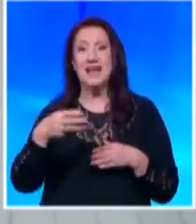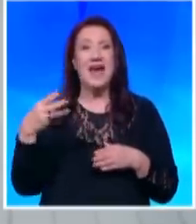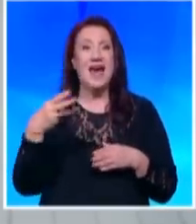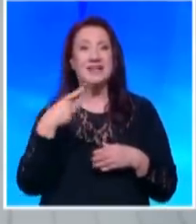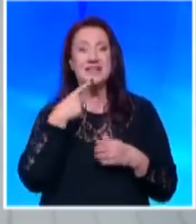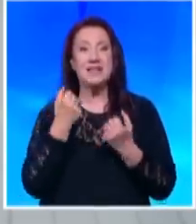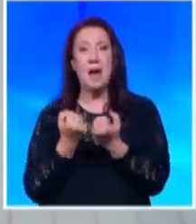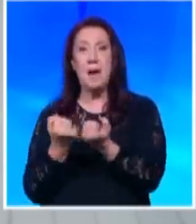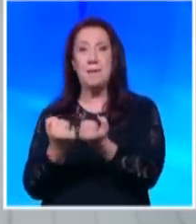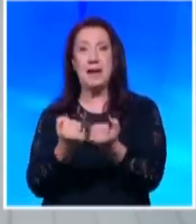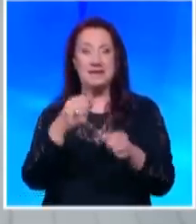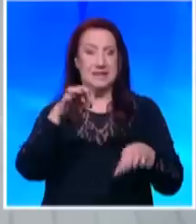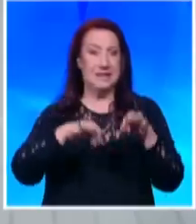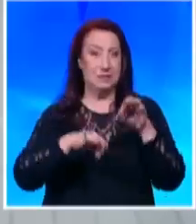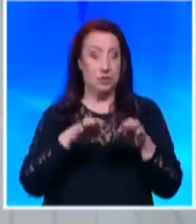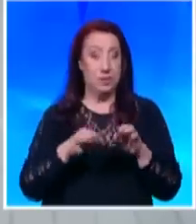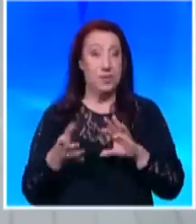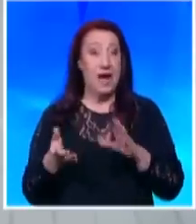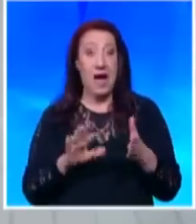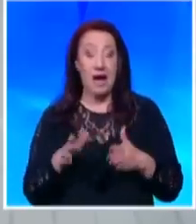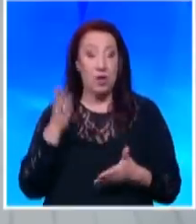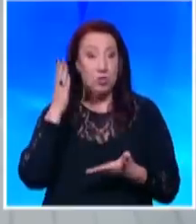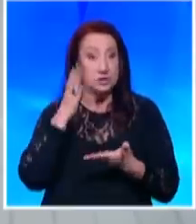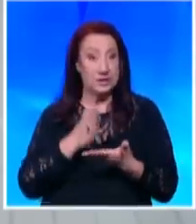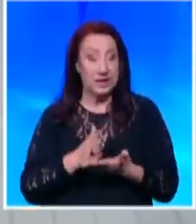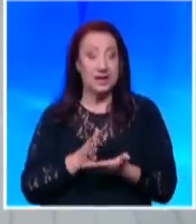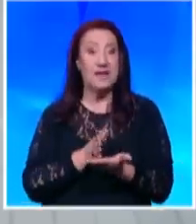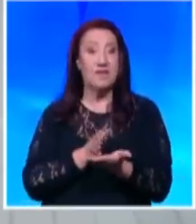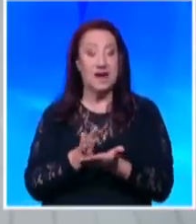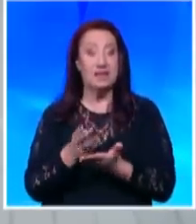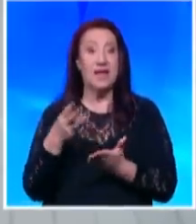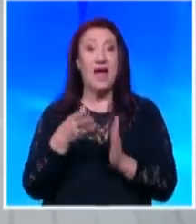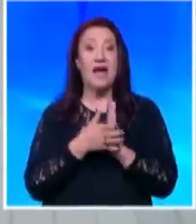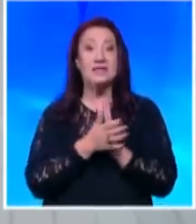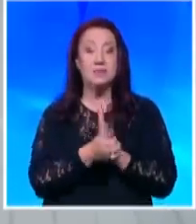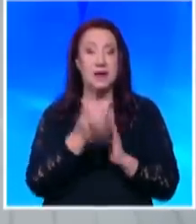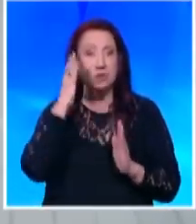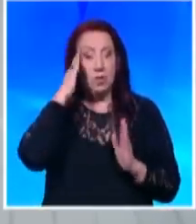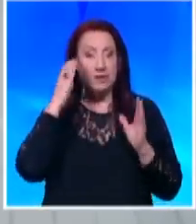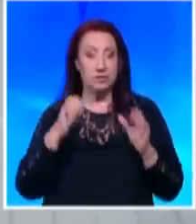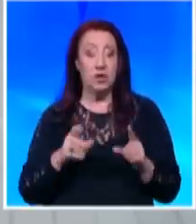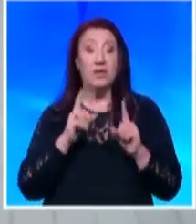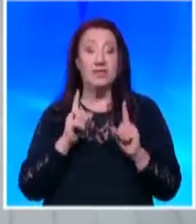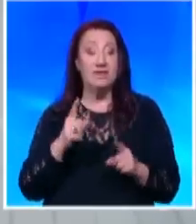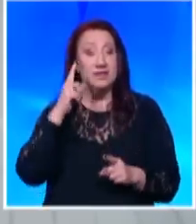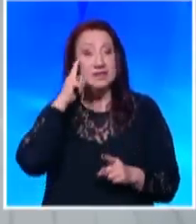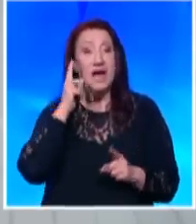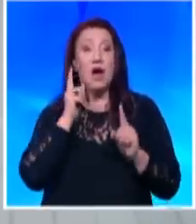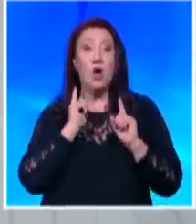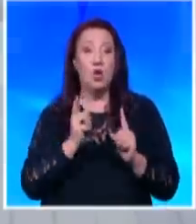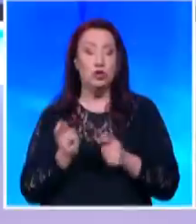Румен Радев, ако се стигне до вариант експертно правителство, то за него трябва да се знае кой носи ясно политическата